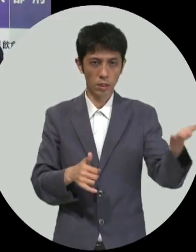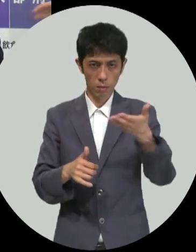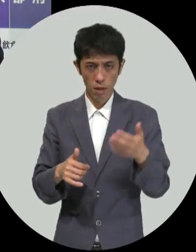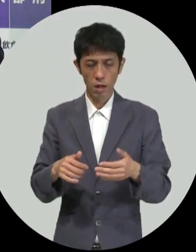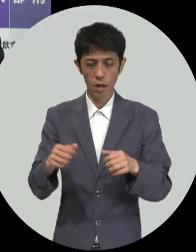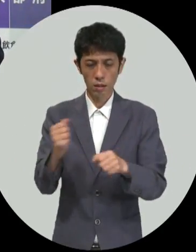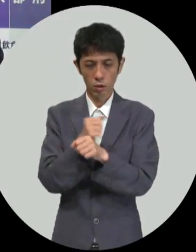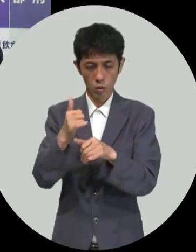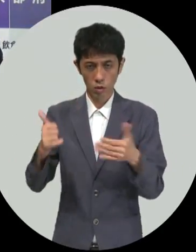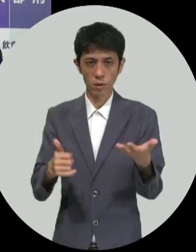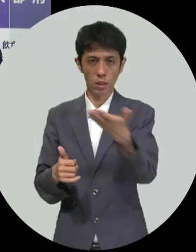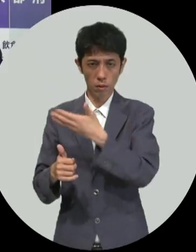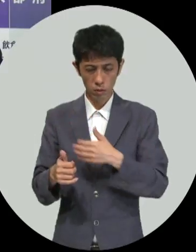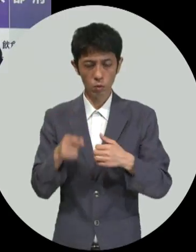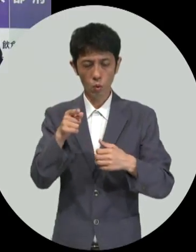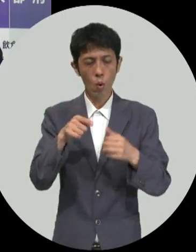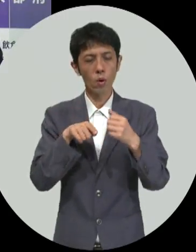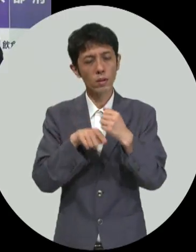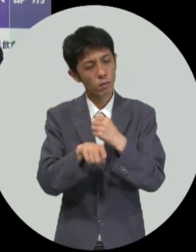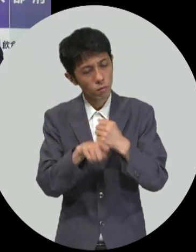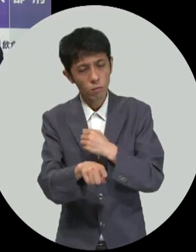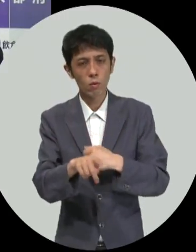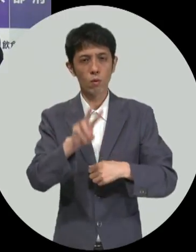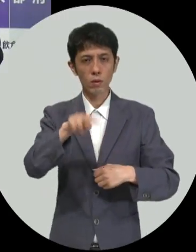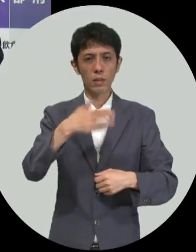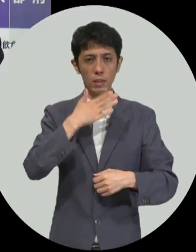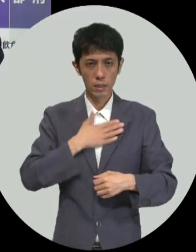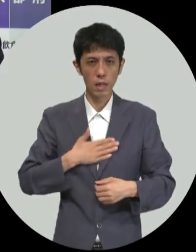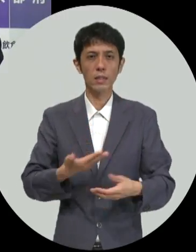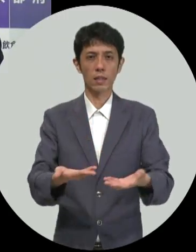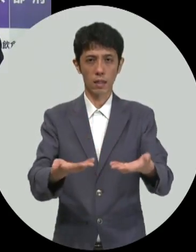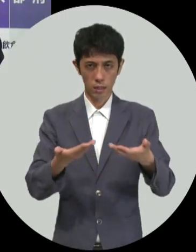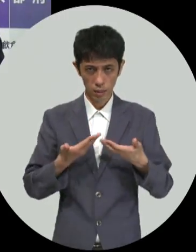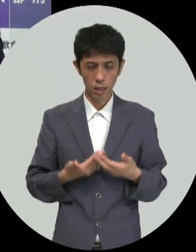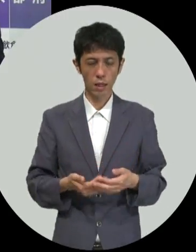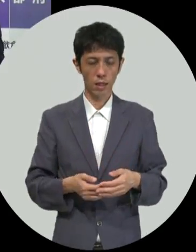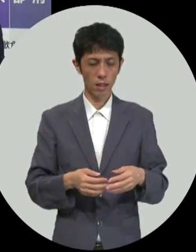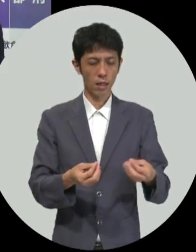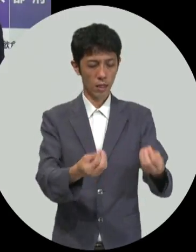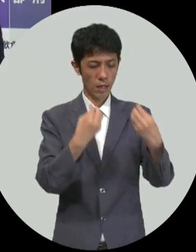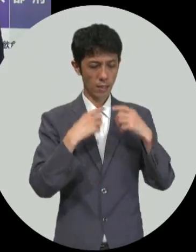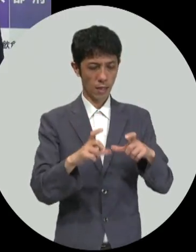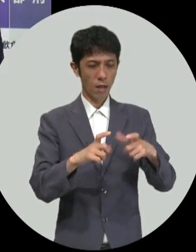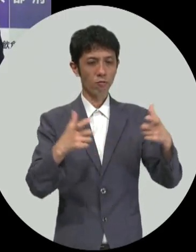はその趣旨をご理解いただいて、まあ、ここで感染の拡大の